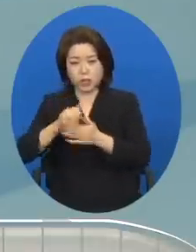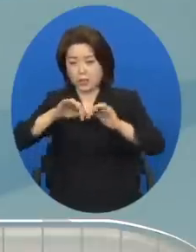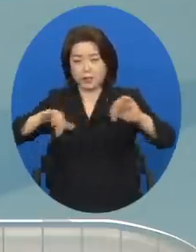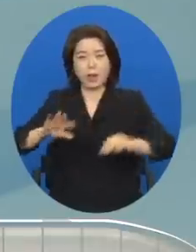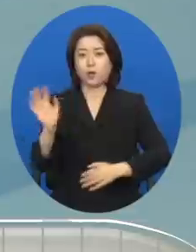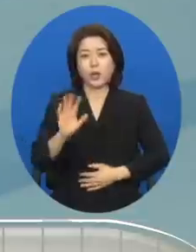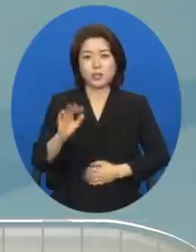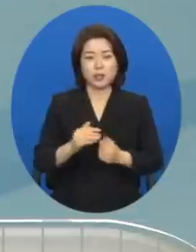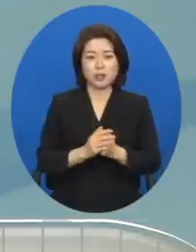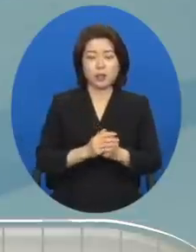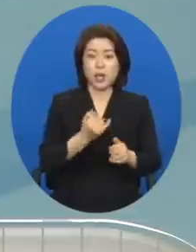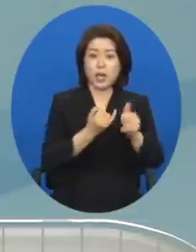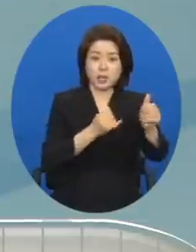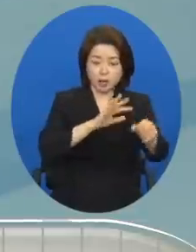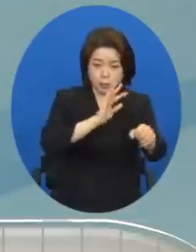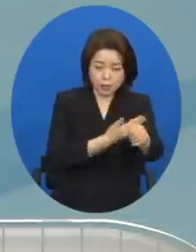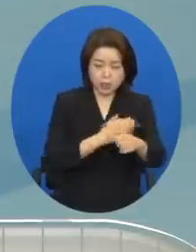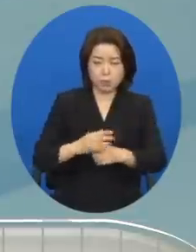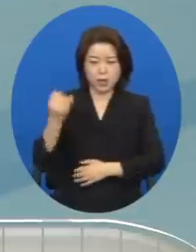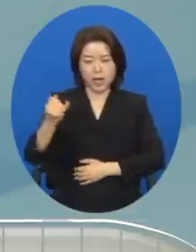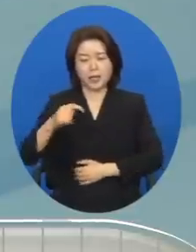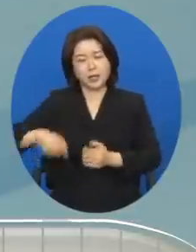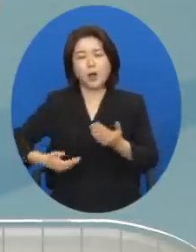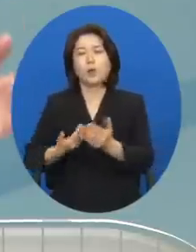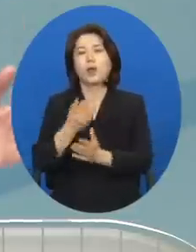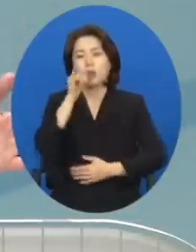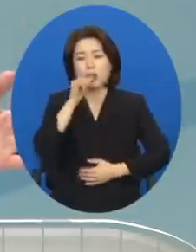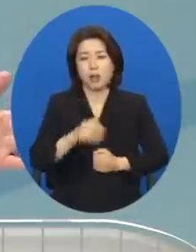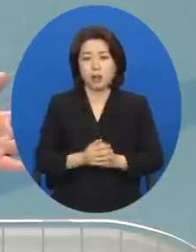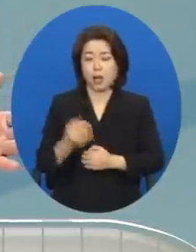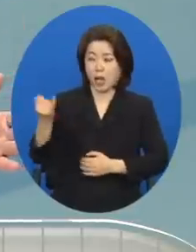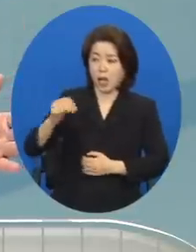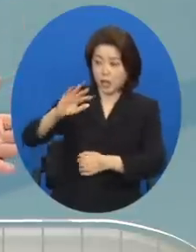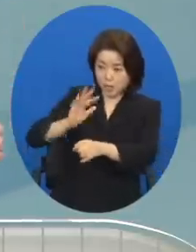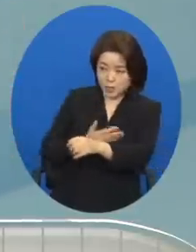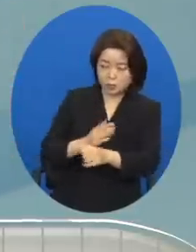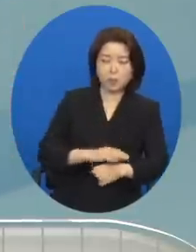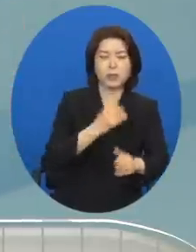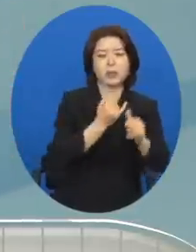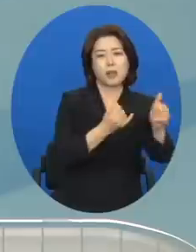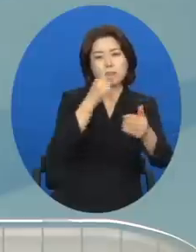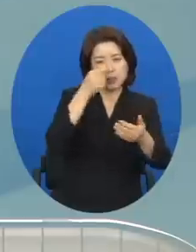남편 잘못하면 아내가 회개하고 아내가 잘못하면 남편이 회개하고.